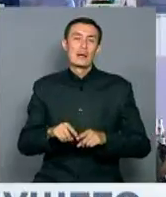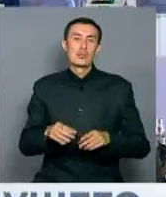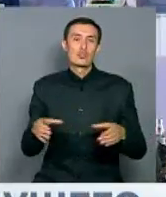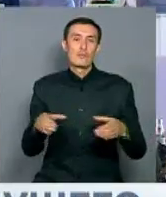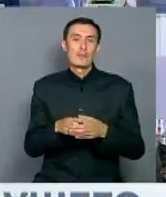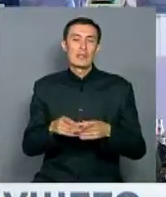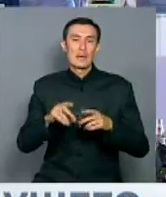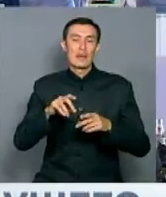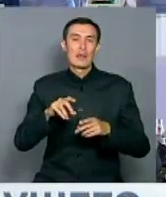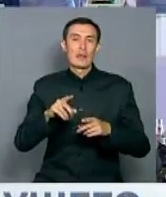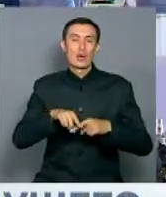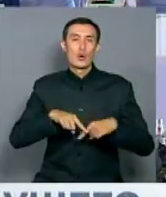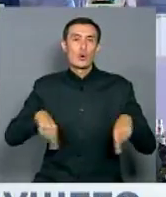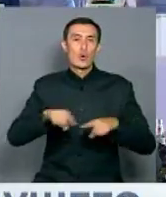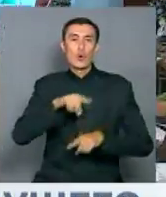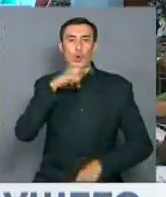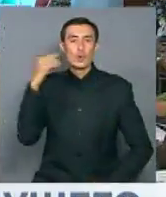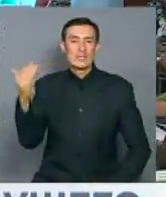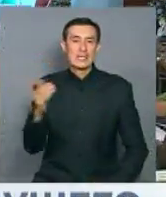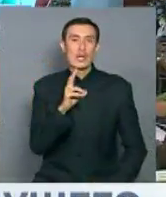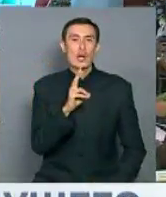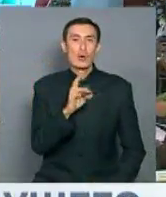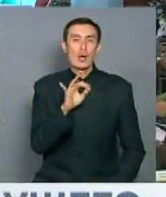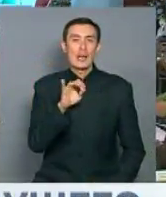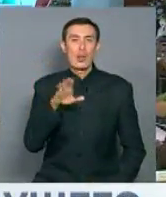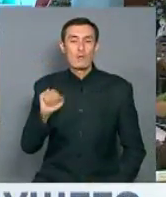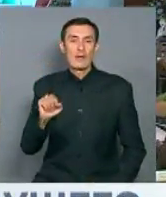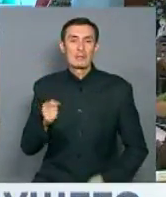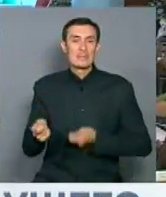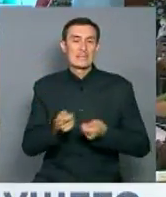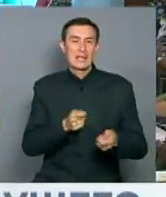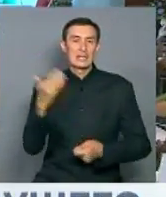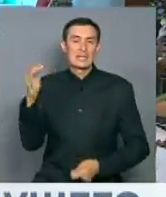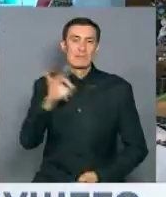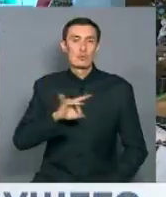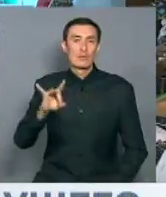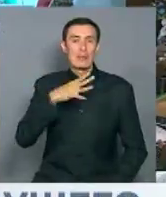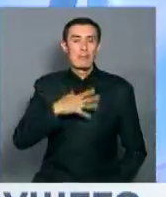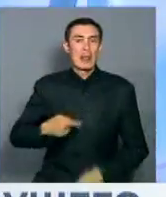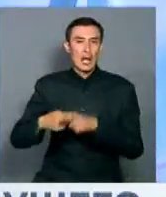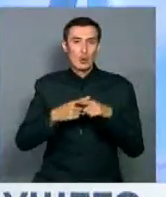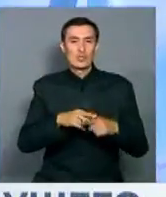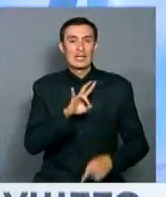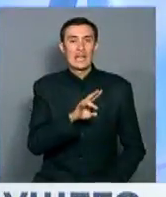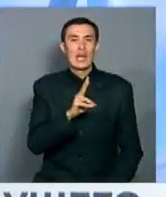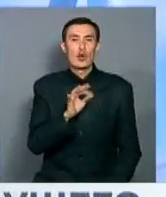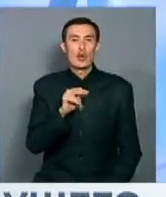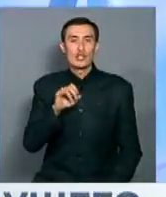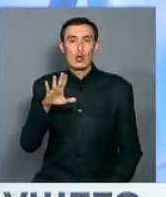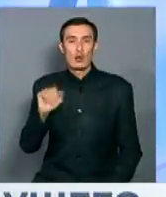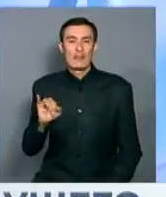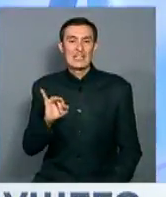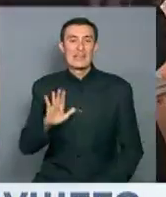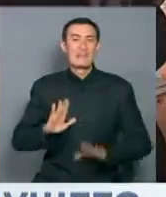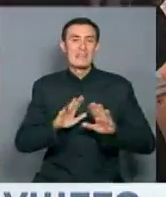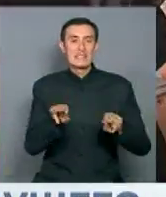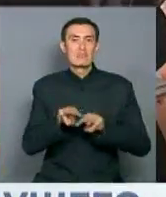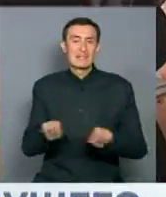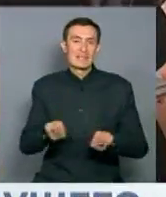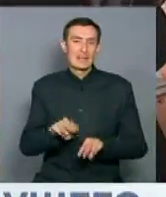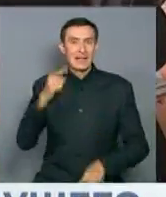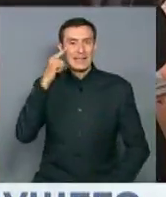Федерации Федерального собрания России Галина Карелова, глава администрации президента Республики Беларусь Наталья Качанова и